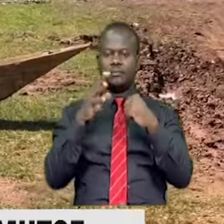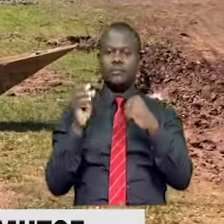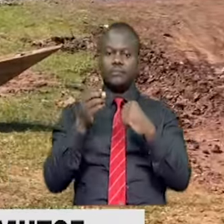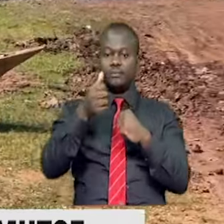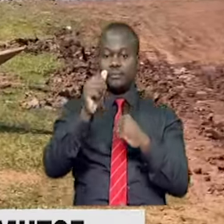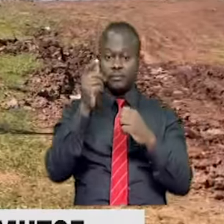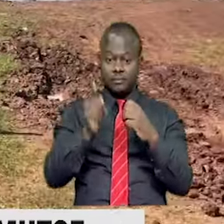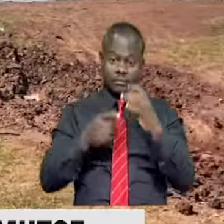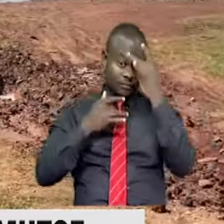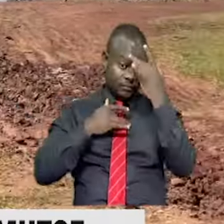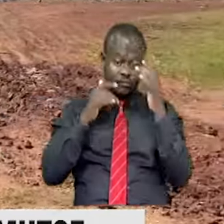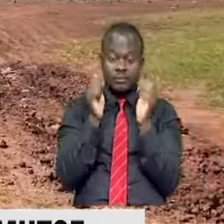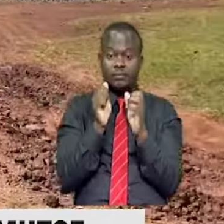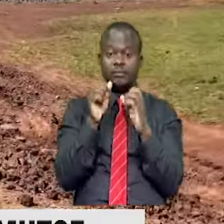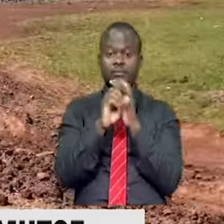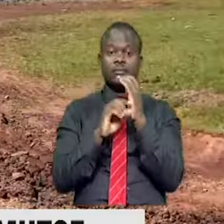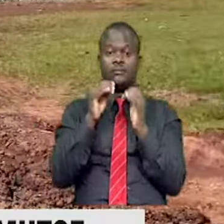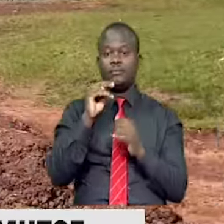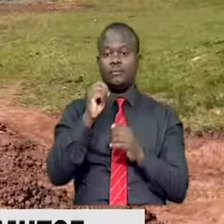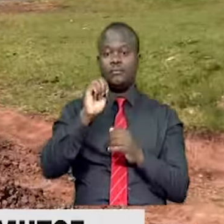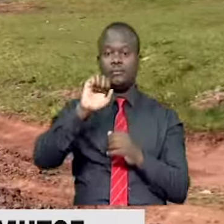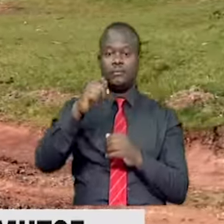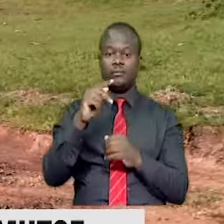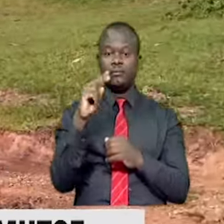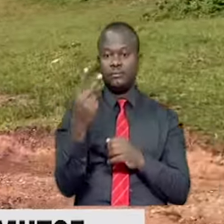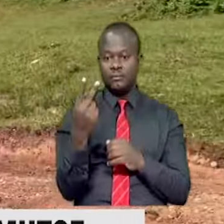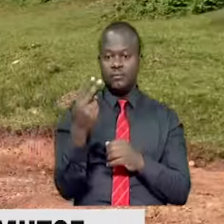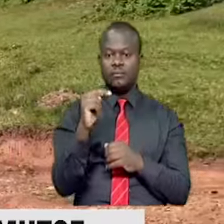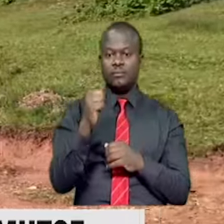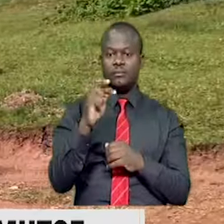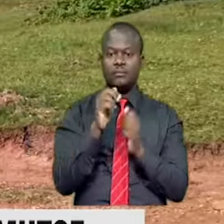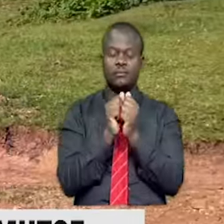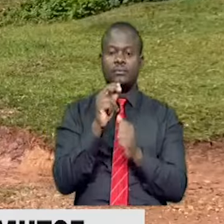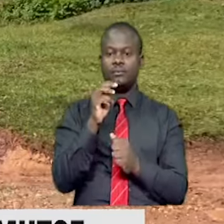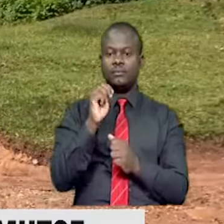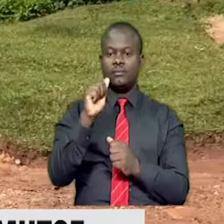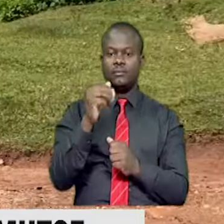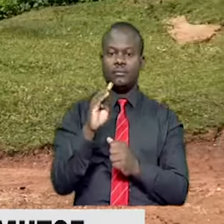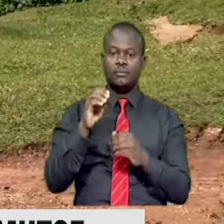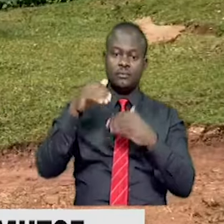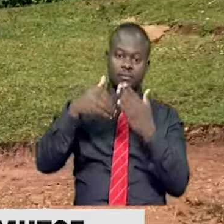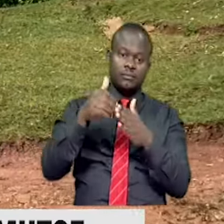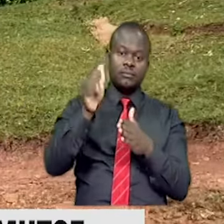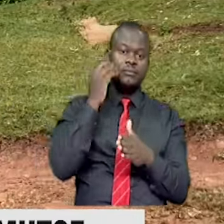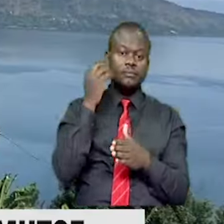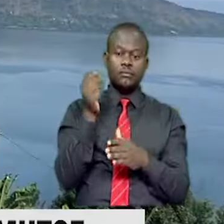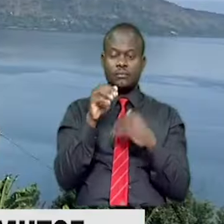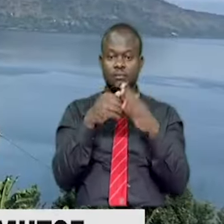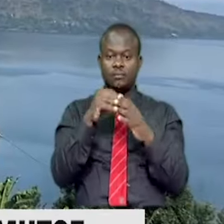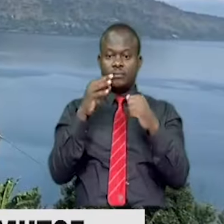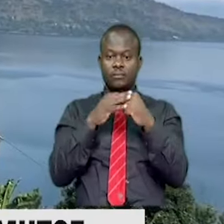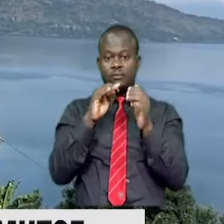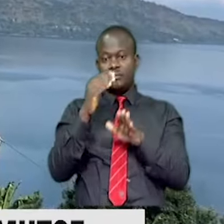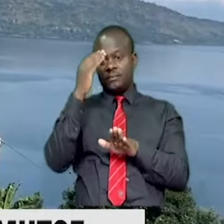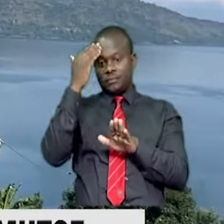nibo basanzwemo indwara ya malaria mu karere ka Nyamasheke, kagakurikirwa na Kanyagatare na Nyamagabe. Muri uko kwezi kandi abantu 8 nibo bishwe